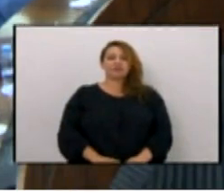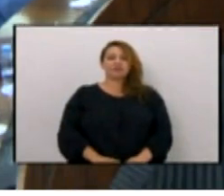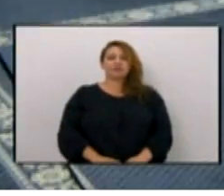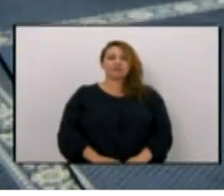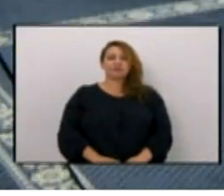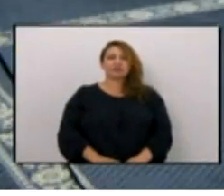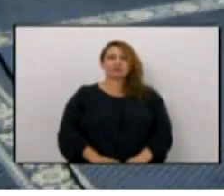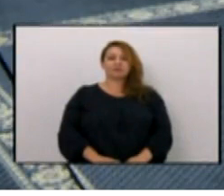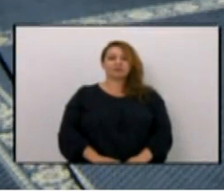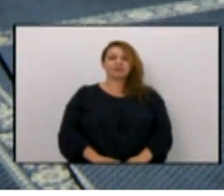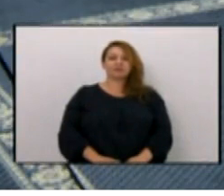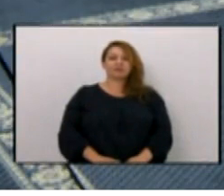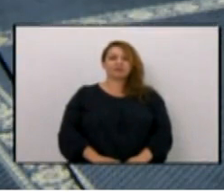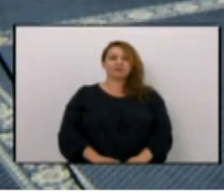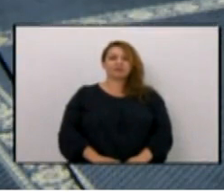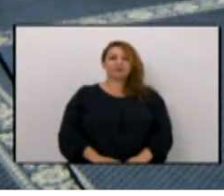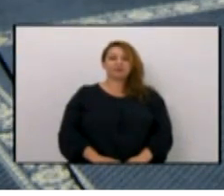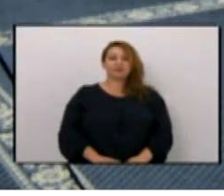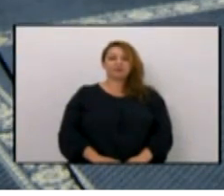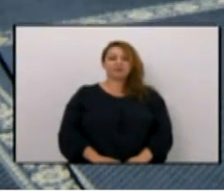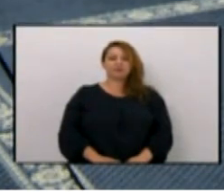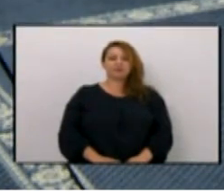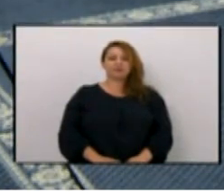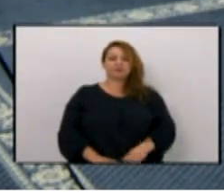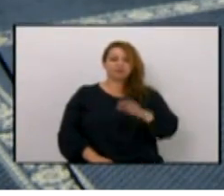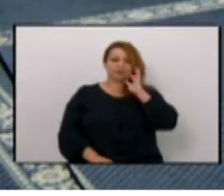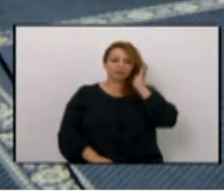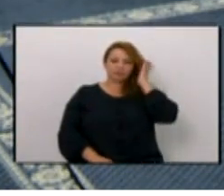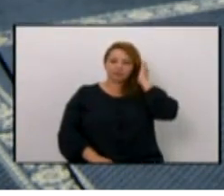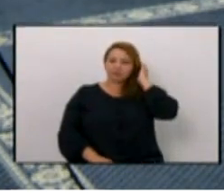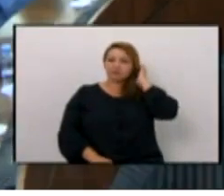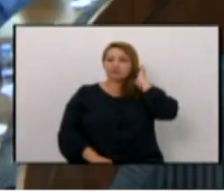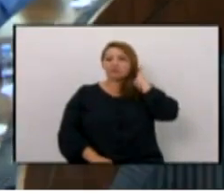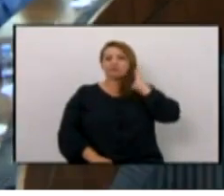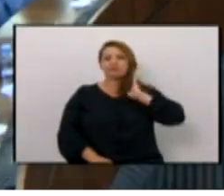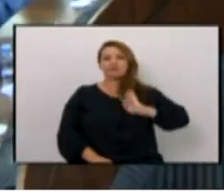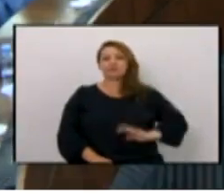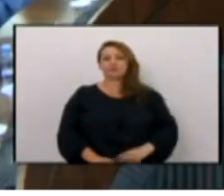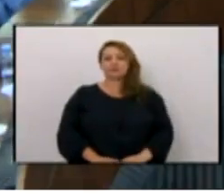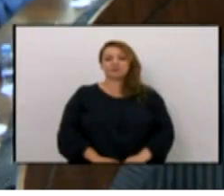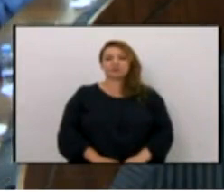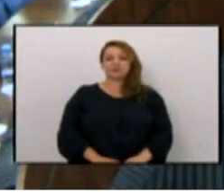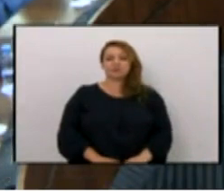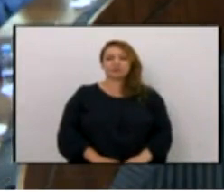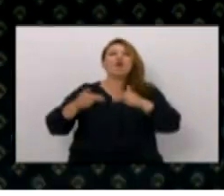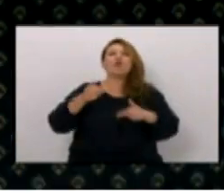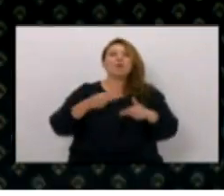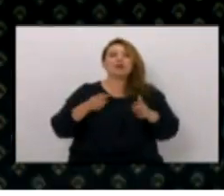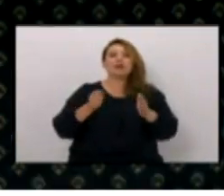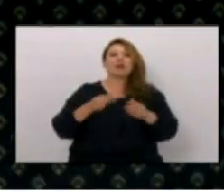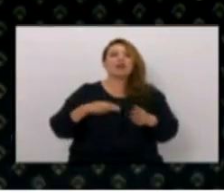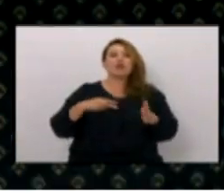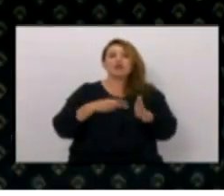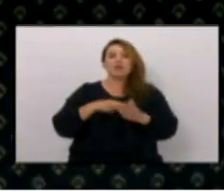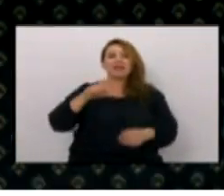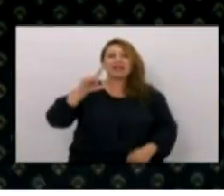وهي الأغلبية يعني في البرلمان الجزائري، بالتالي يمر غدا إن شاء الله على مجلس الأمة في الخطوة